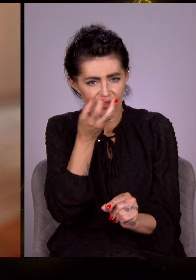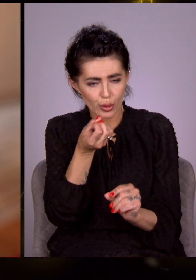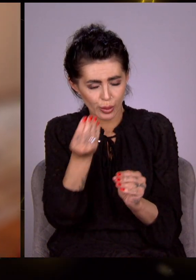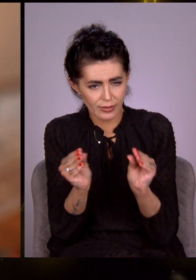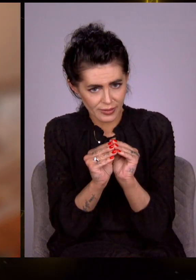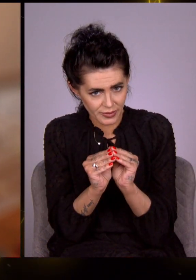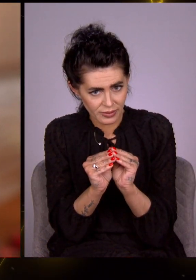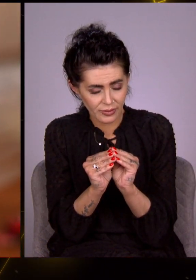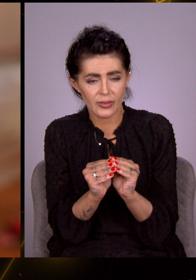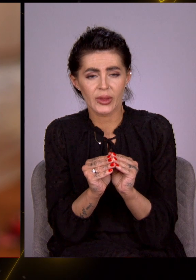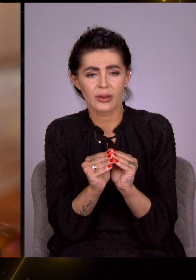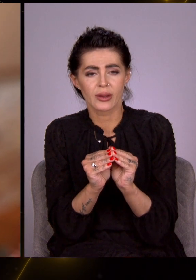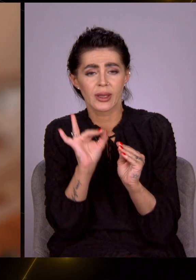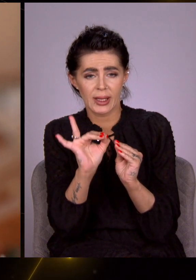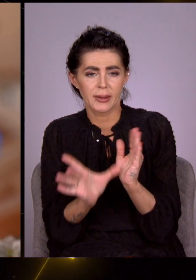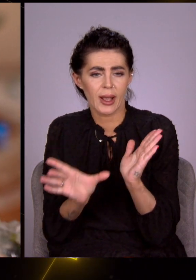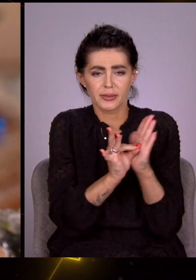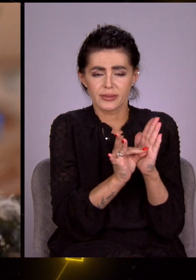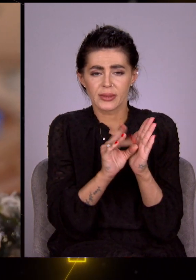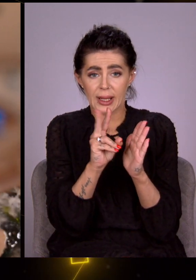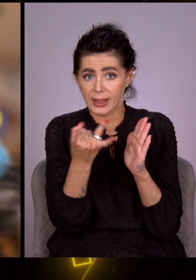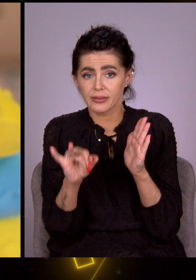отак от, і далі отак от приклею.